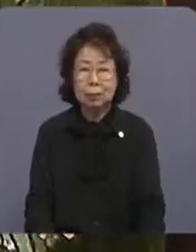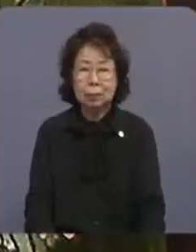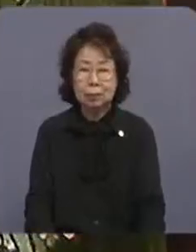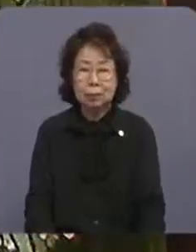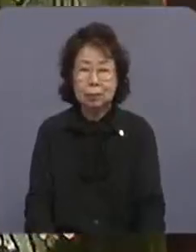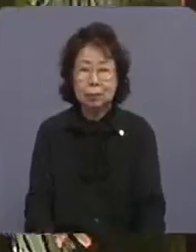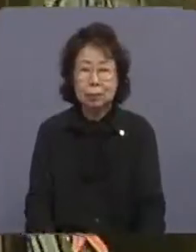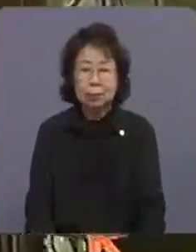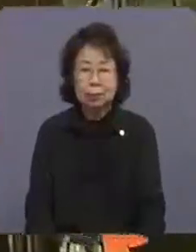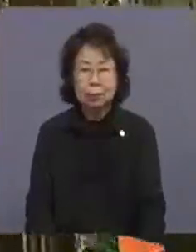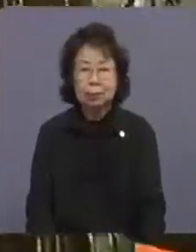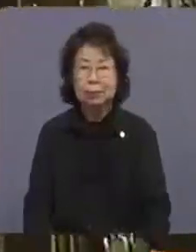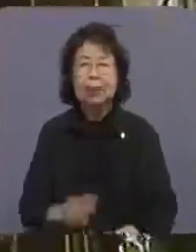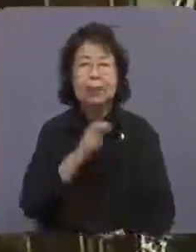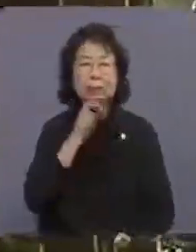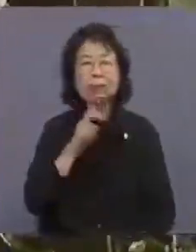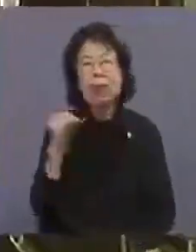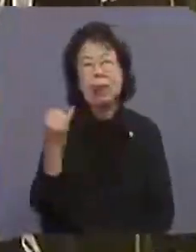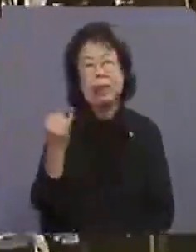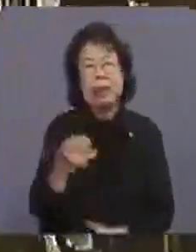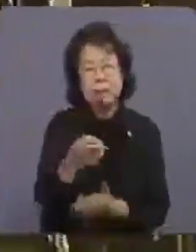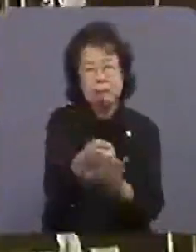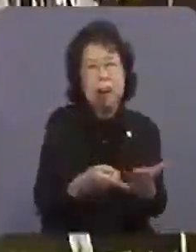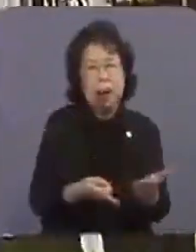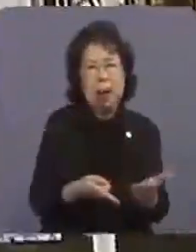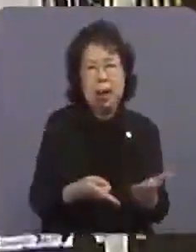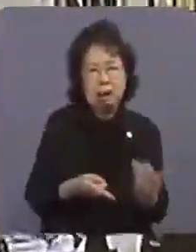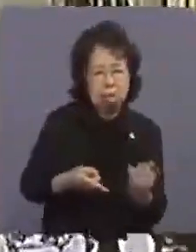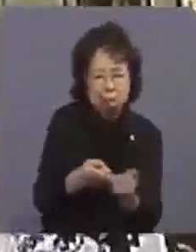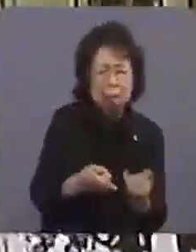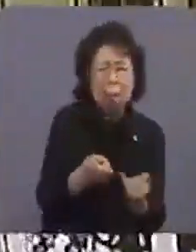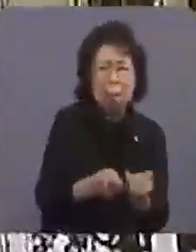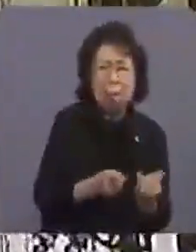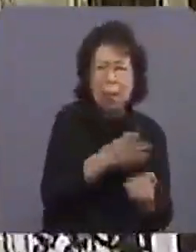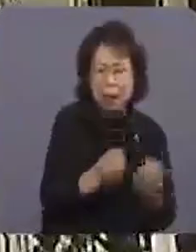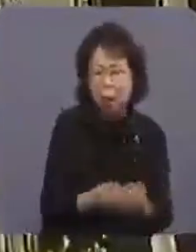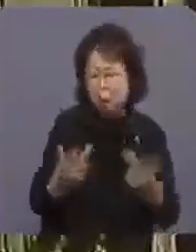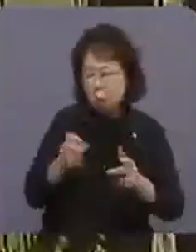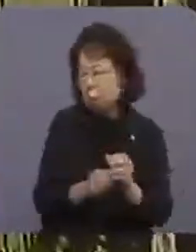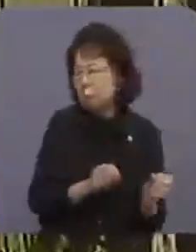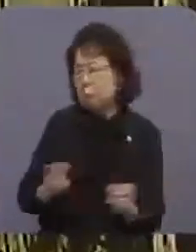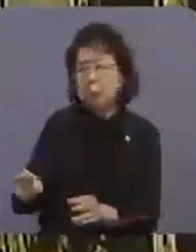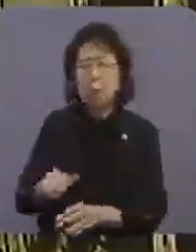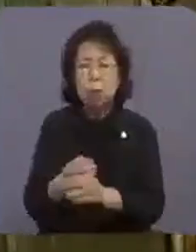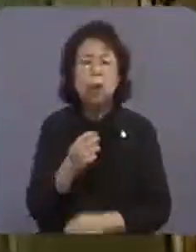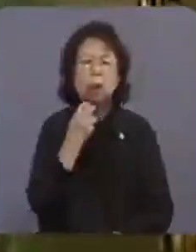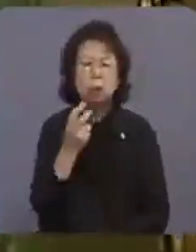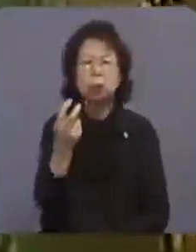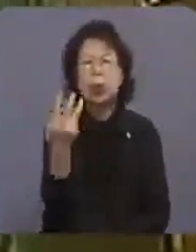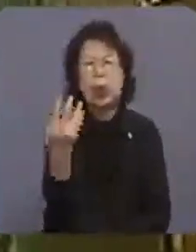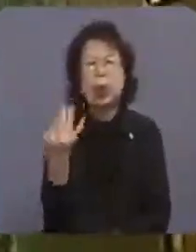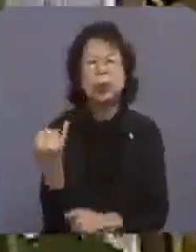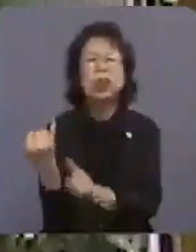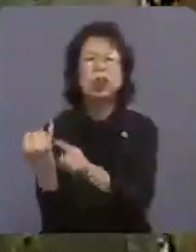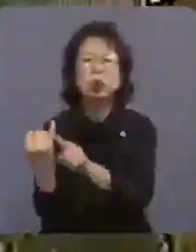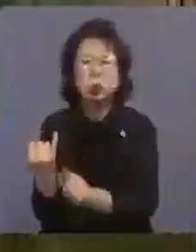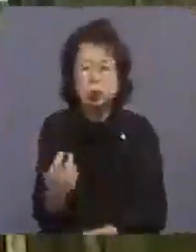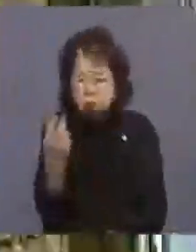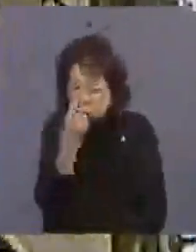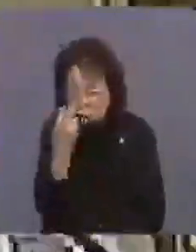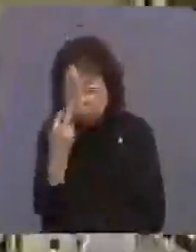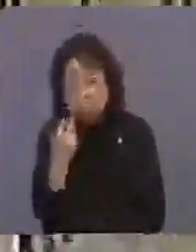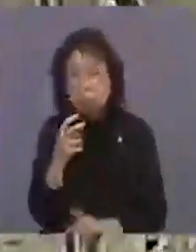기자입니다 20대 또래를 살해한 뒤 훼손한 시신을 공원인근 풀숲에 숨긴 24살 정유정 수사